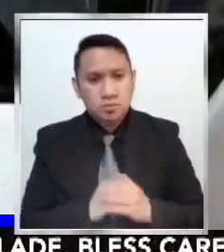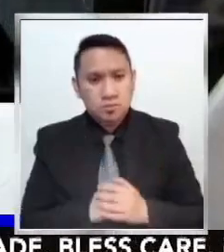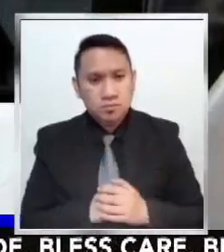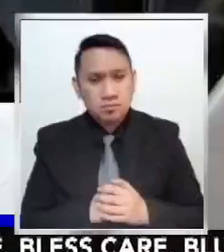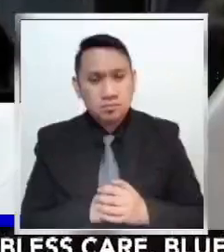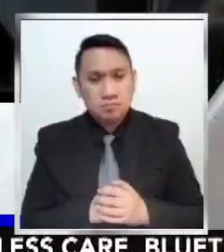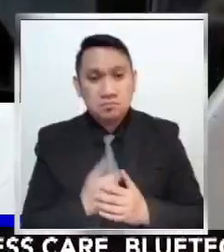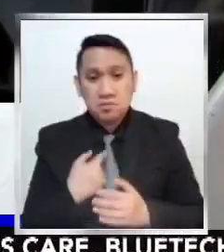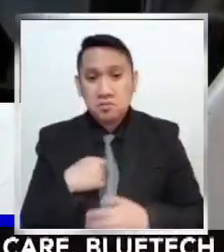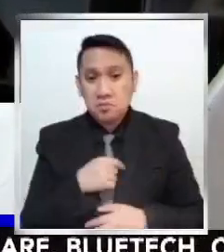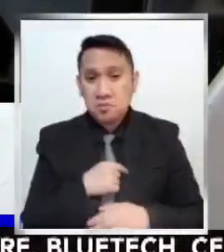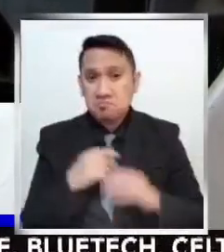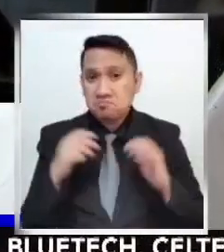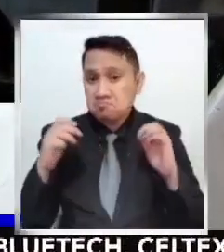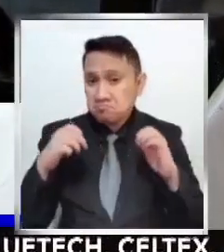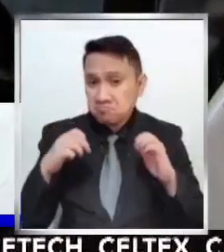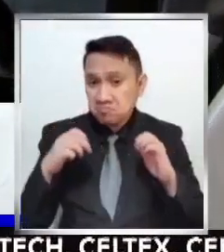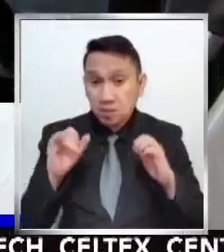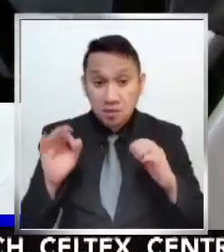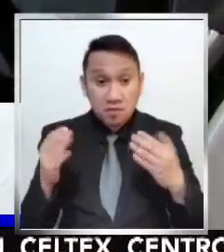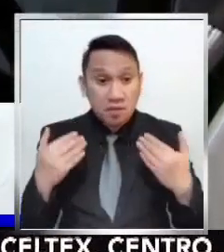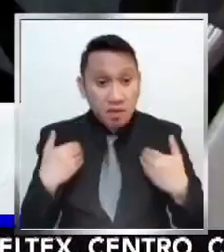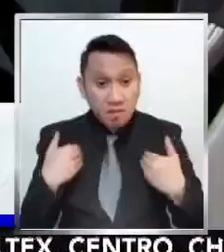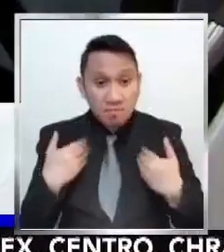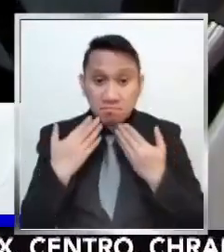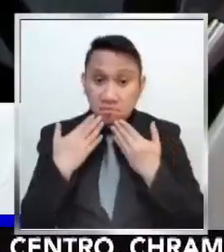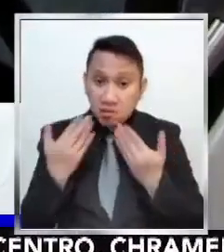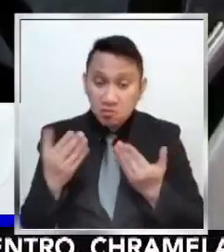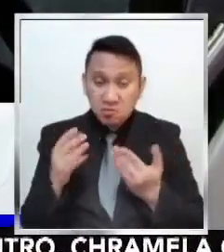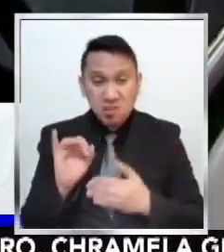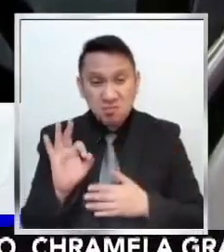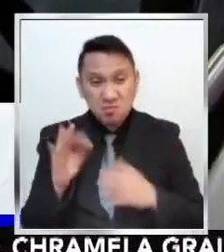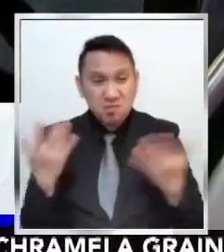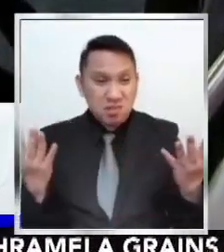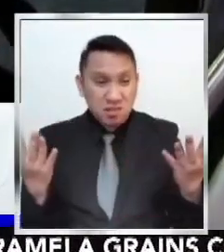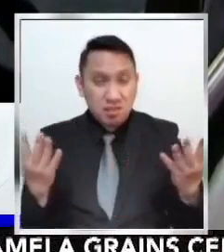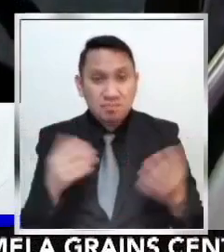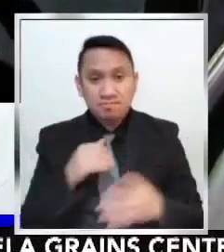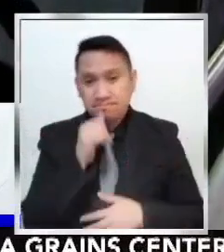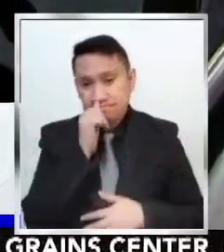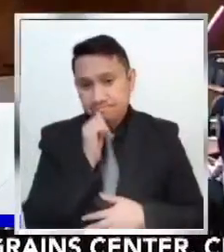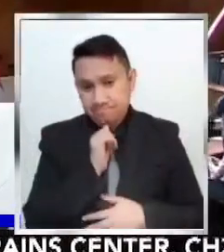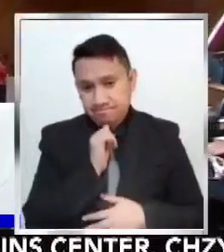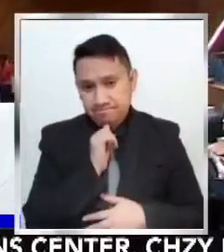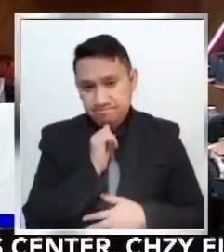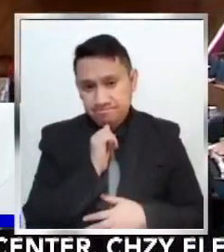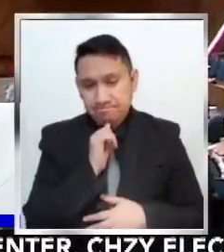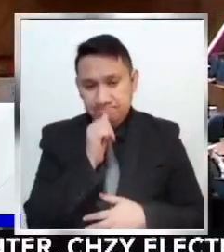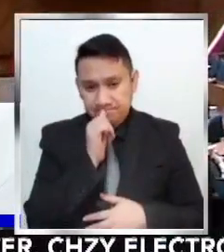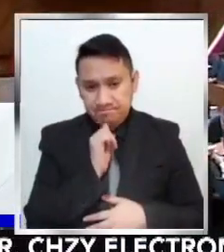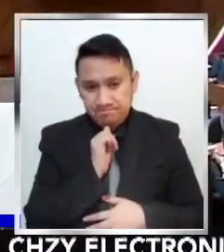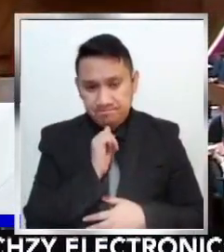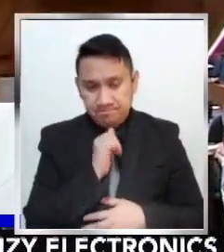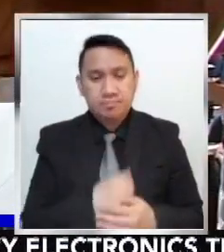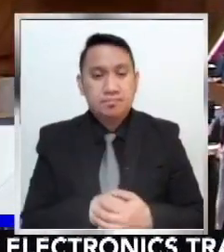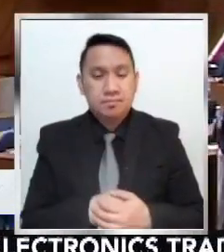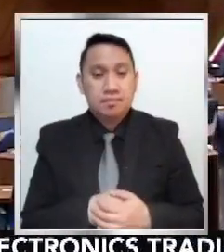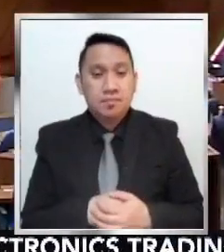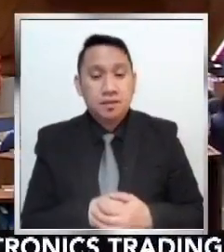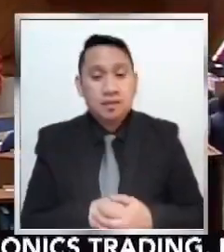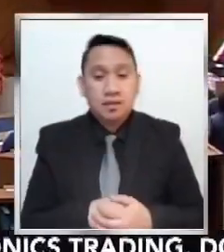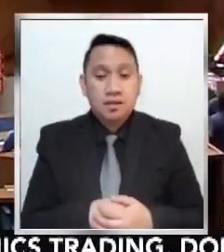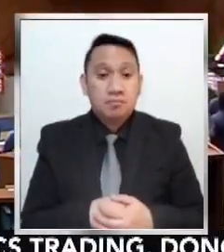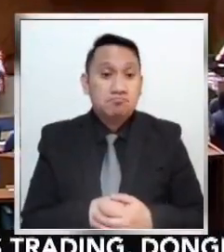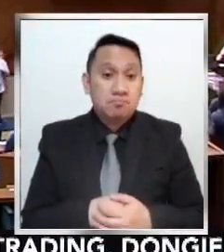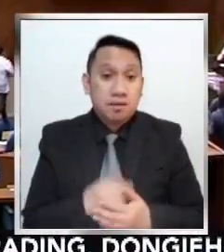lang naman kami. Kung meron, salamat. Eh kung wala, eh wala magagawa kundi magtiis na lang. At hindi lang yan.